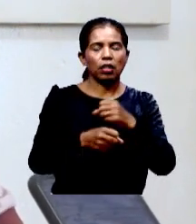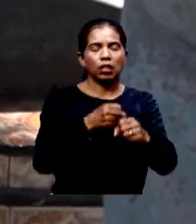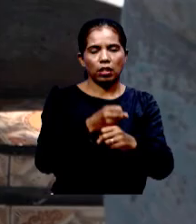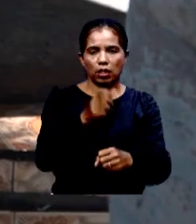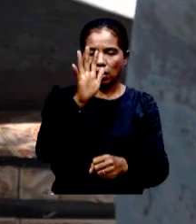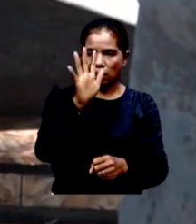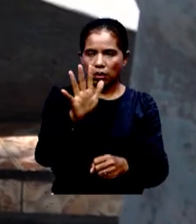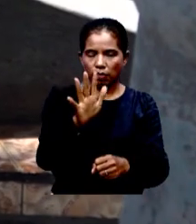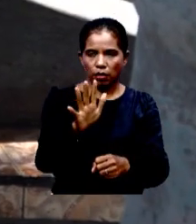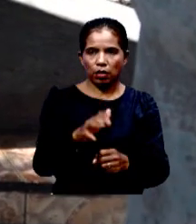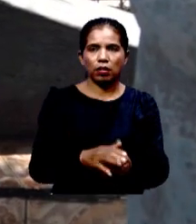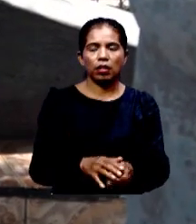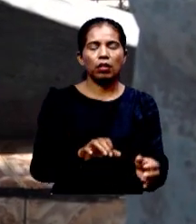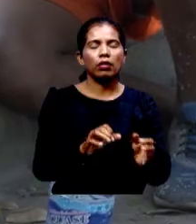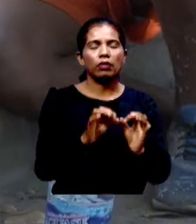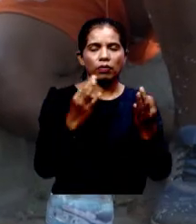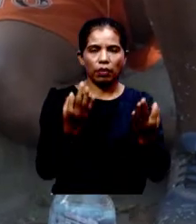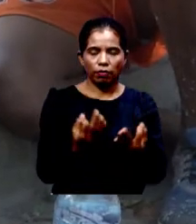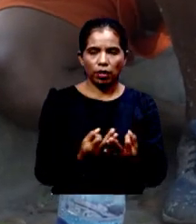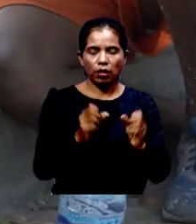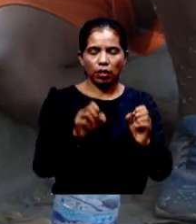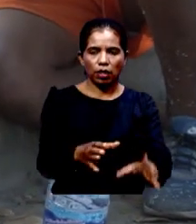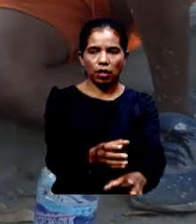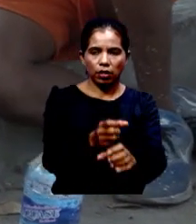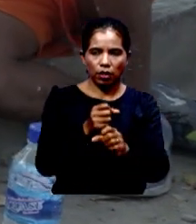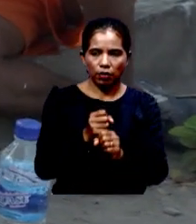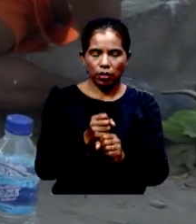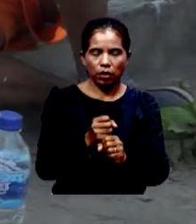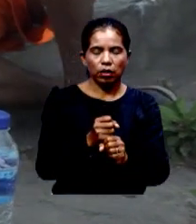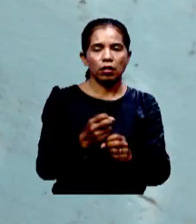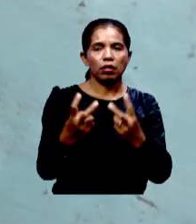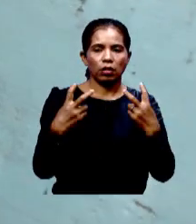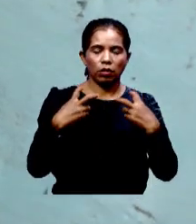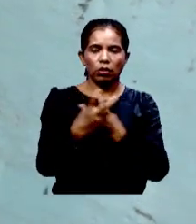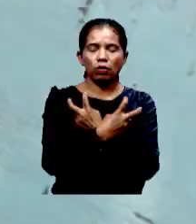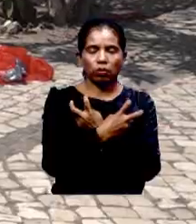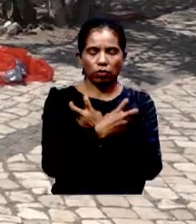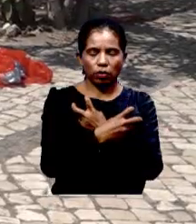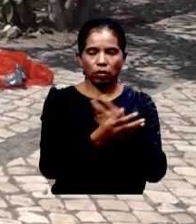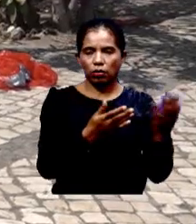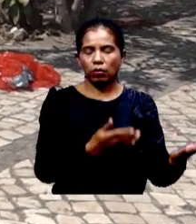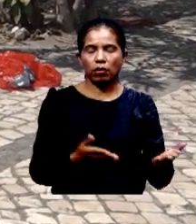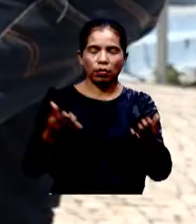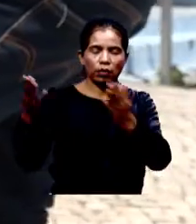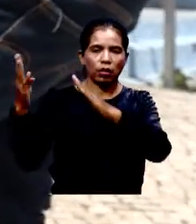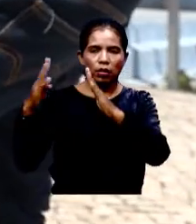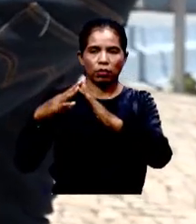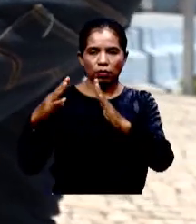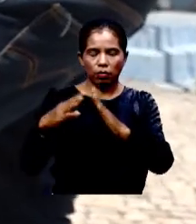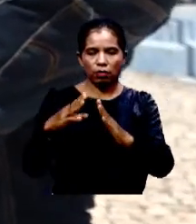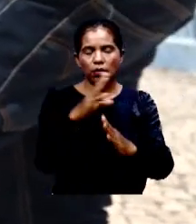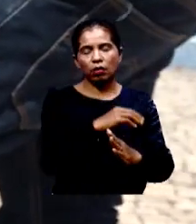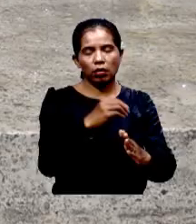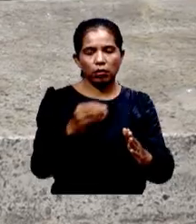lima liu ida familia mate isin, tengki hasai fali ruing mate bianian, ho ditau ia osuariu, hanesan mos kapital